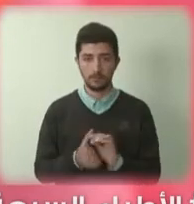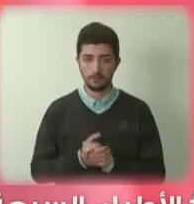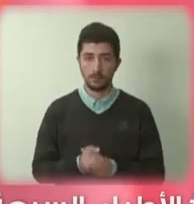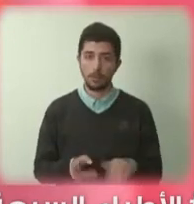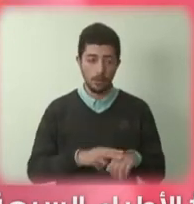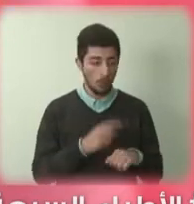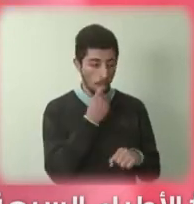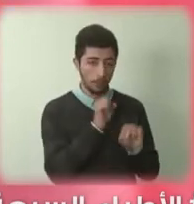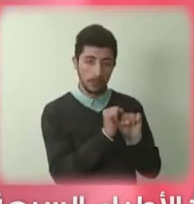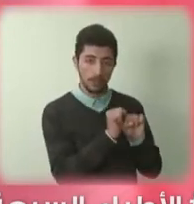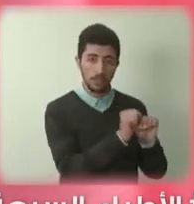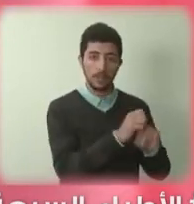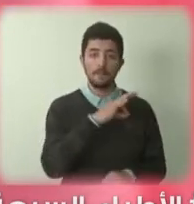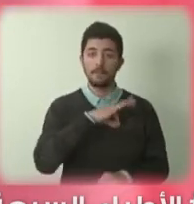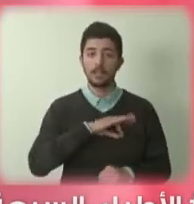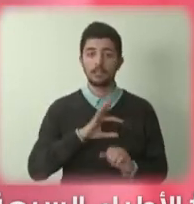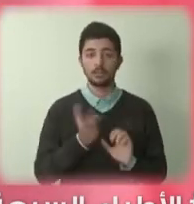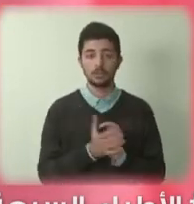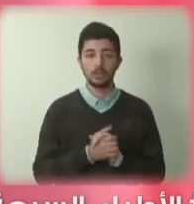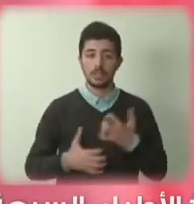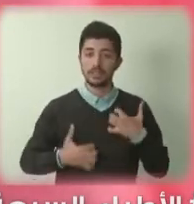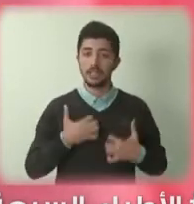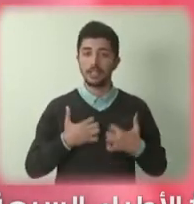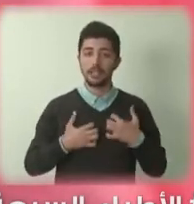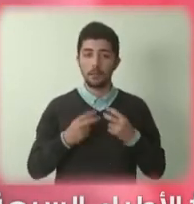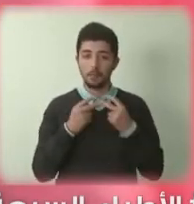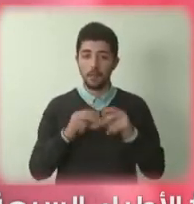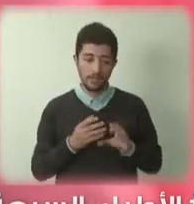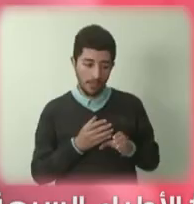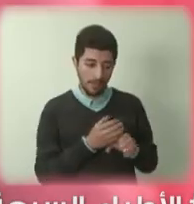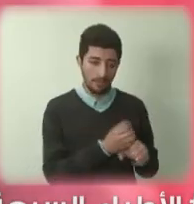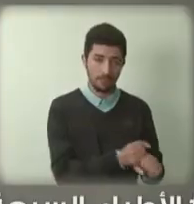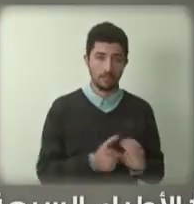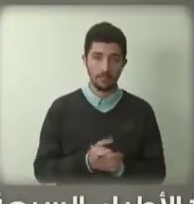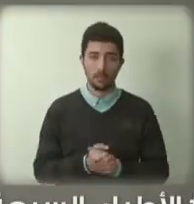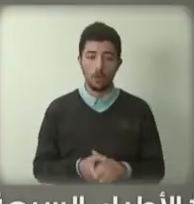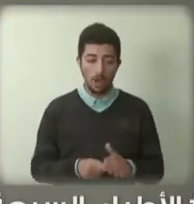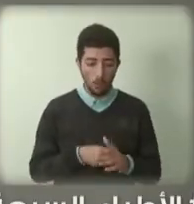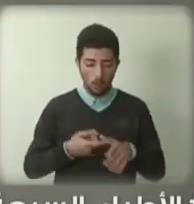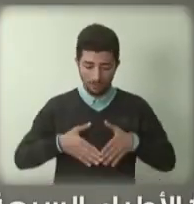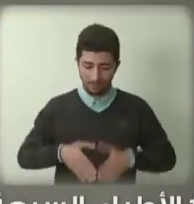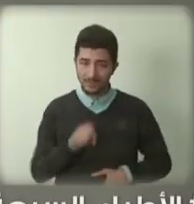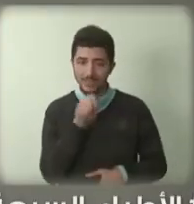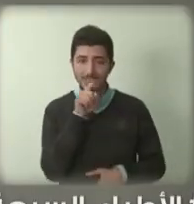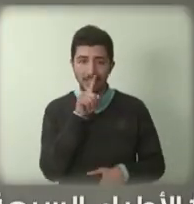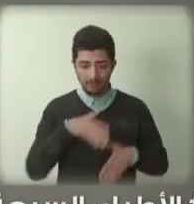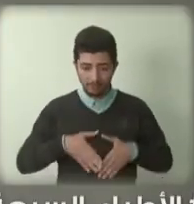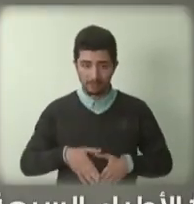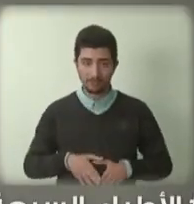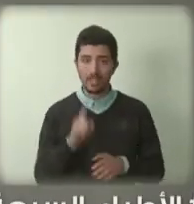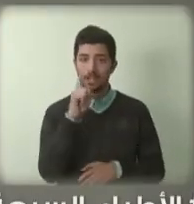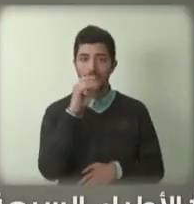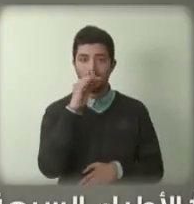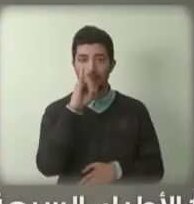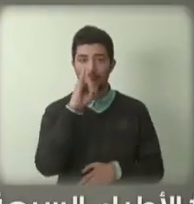بالنسبة للأم في فوائد كتير، وأهمها تقليل نسبة الإصابة بسرطان المبيض والثدي، والرضاعة منذ الساعة الأولى بتساعد الرحم